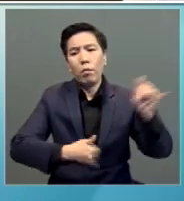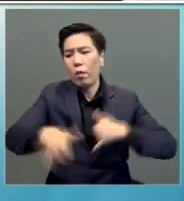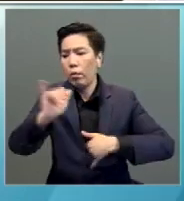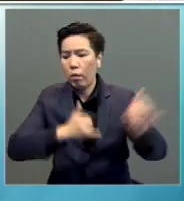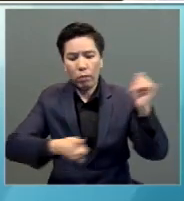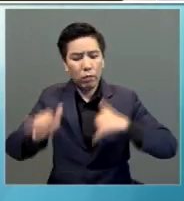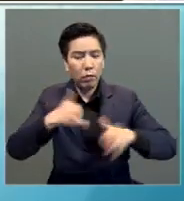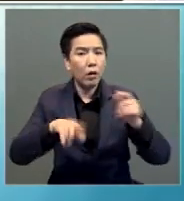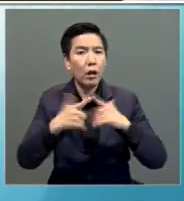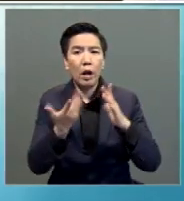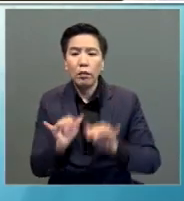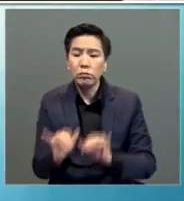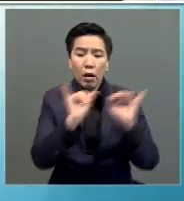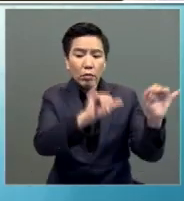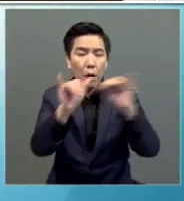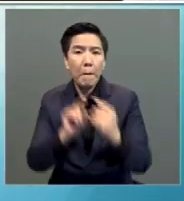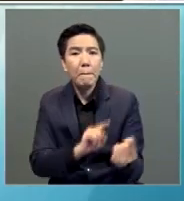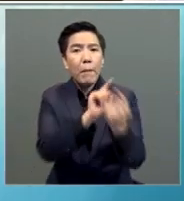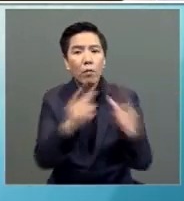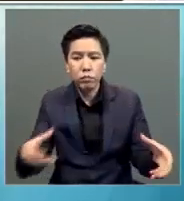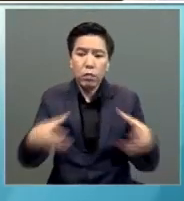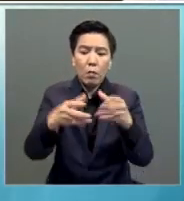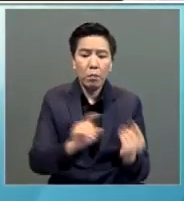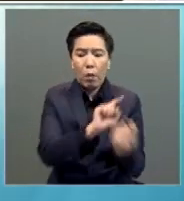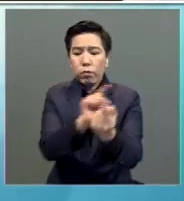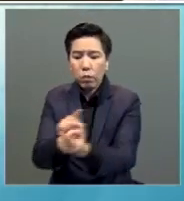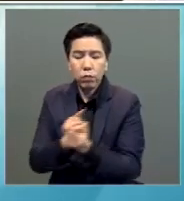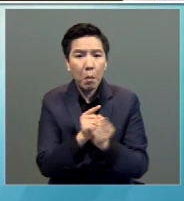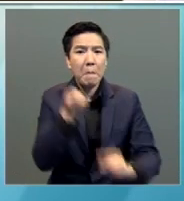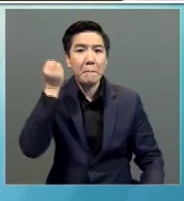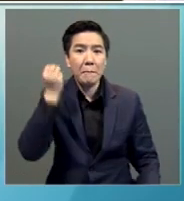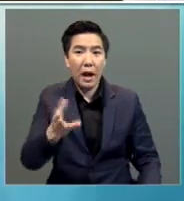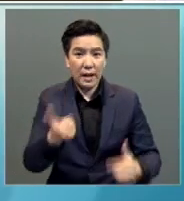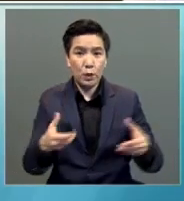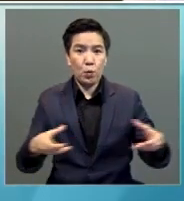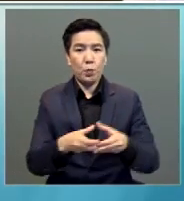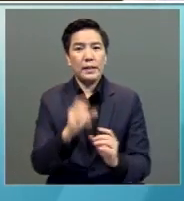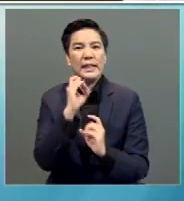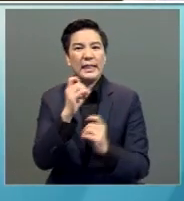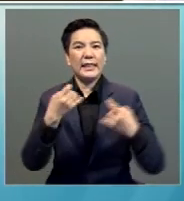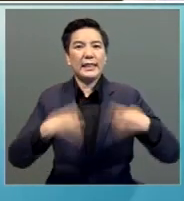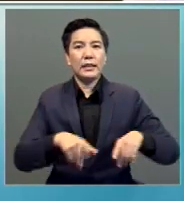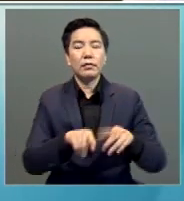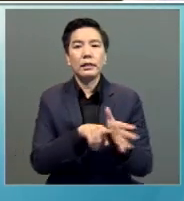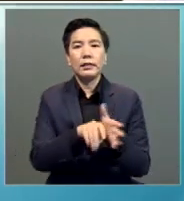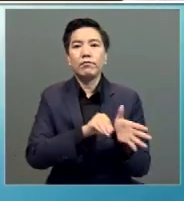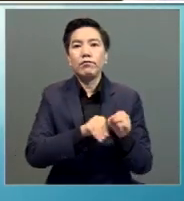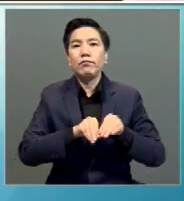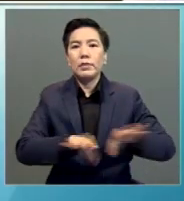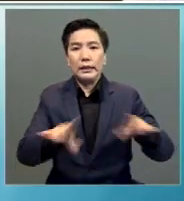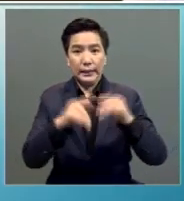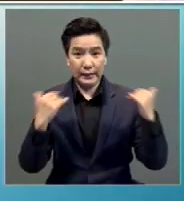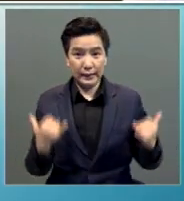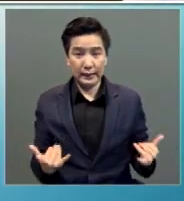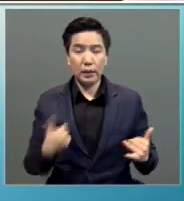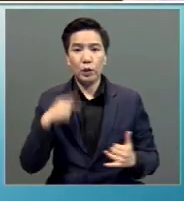การพบปะสังสรรค์กันจำนวนมากซึ่งเป็นกลุ่มที่เสี่ยงและทำให้เกิดการแพร่กระจายของเชื้